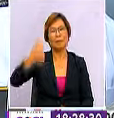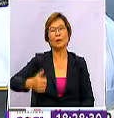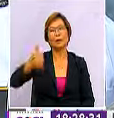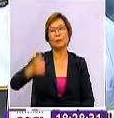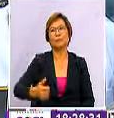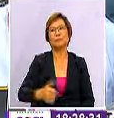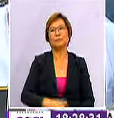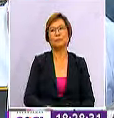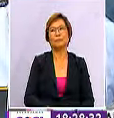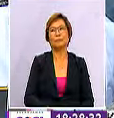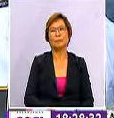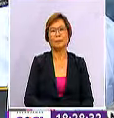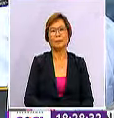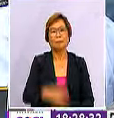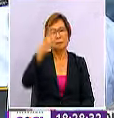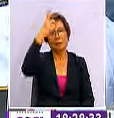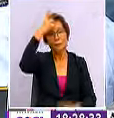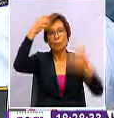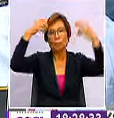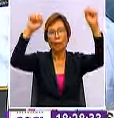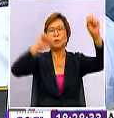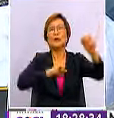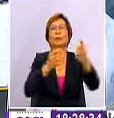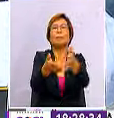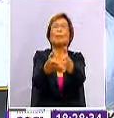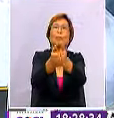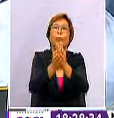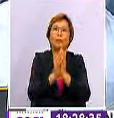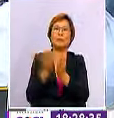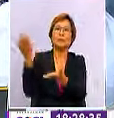warahmatullahi wabarakatuh. Datuk Yang Dipertua, saya